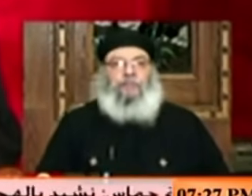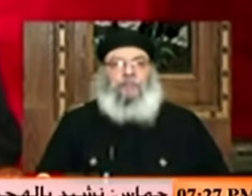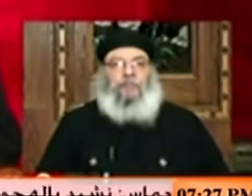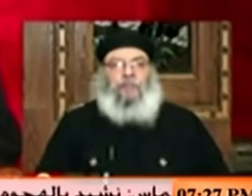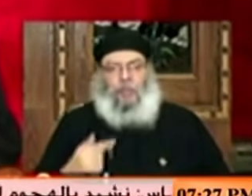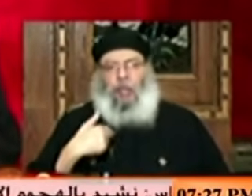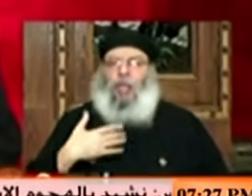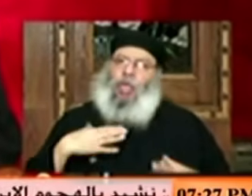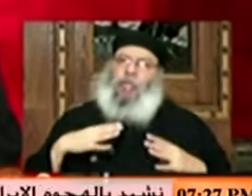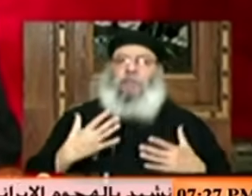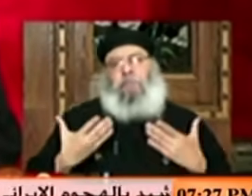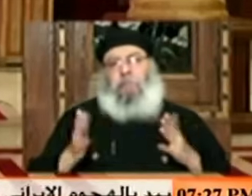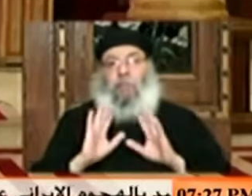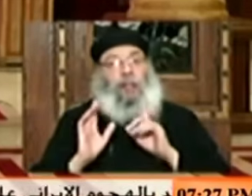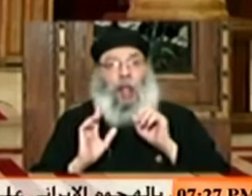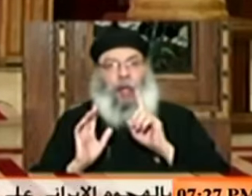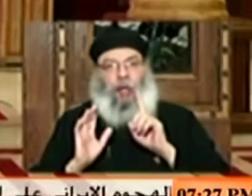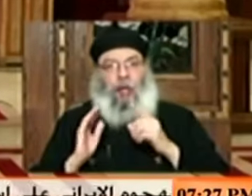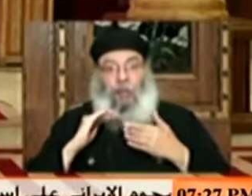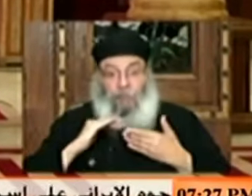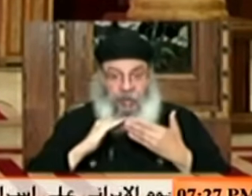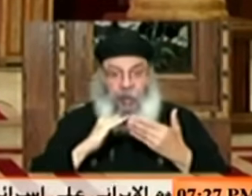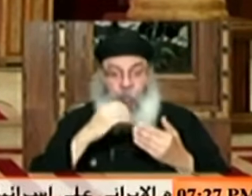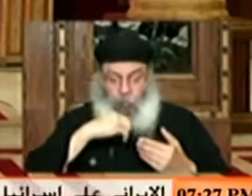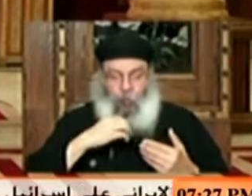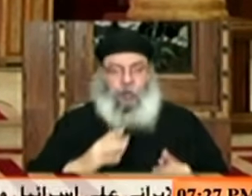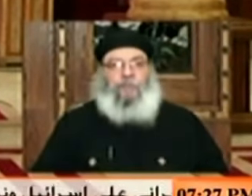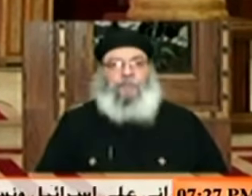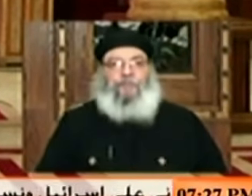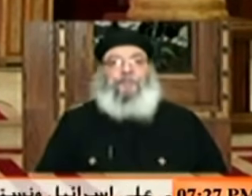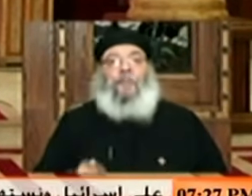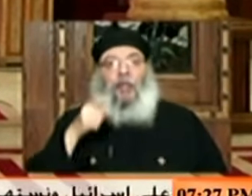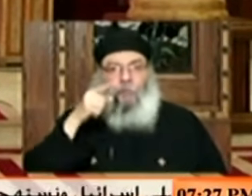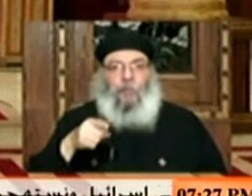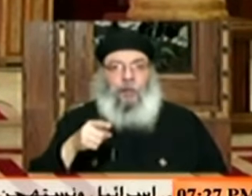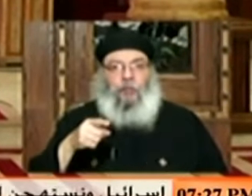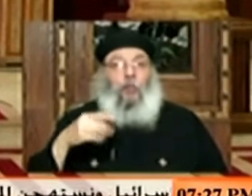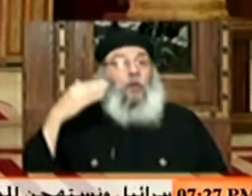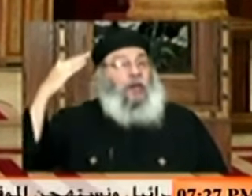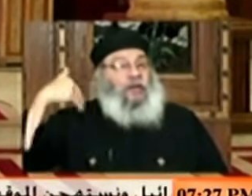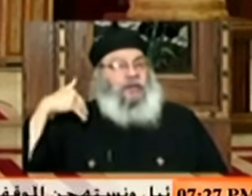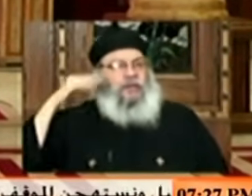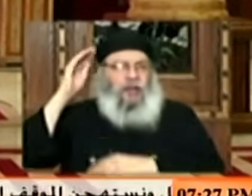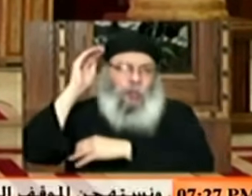حاجه مظهريه برض هذه المراه